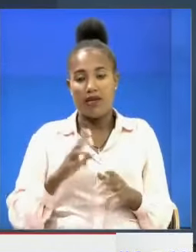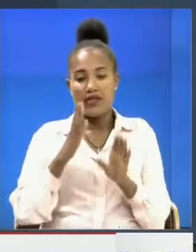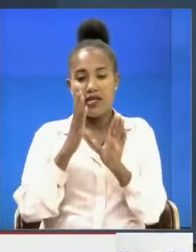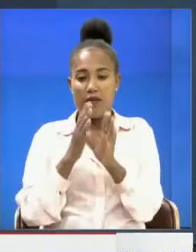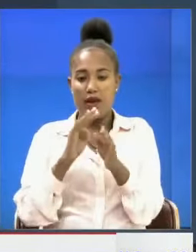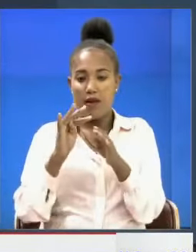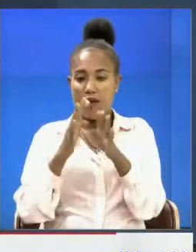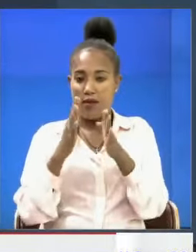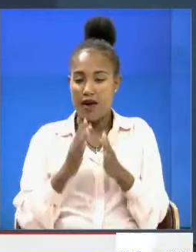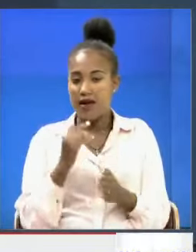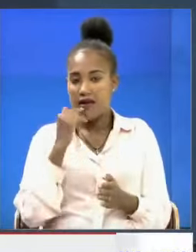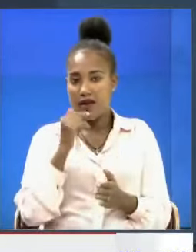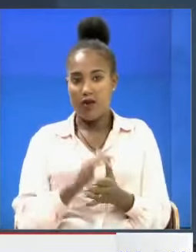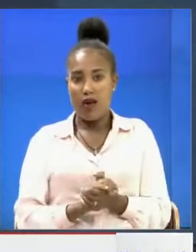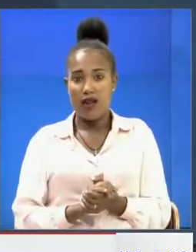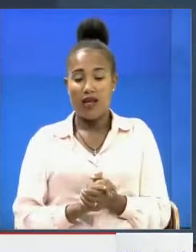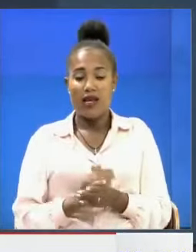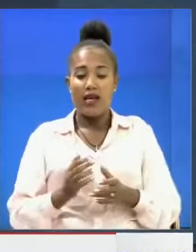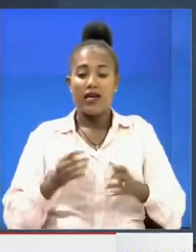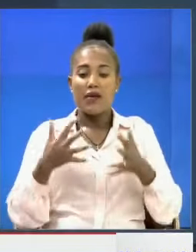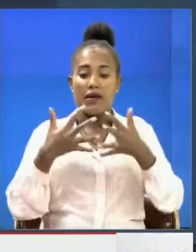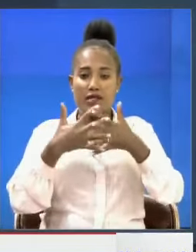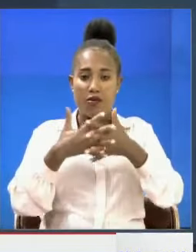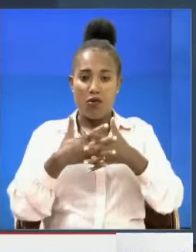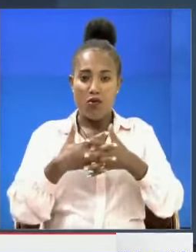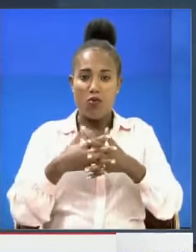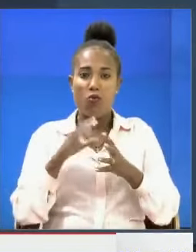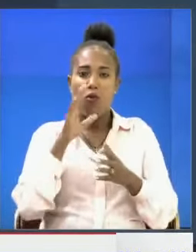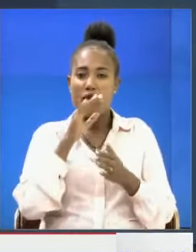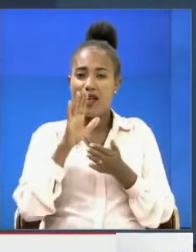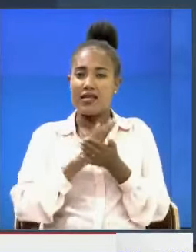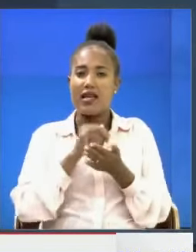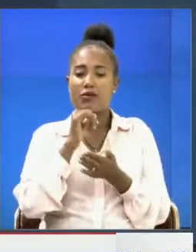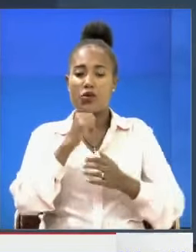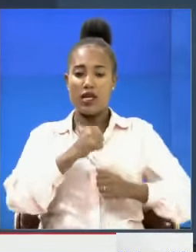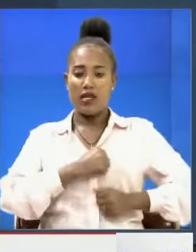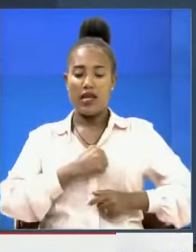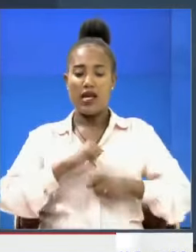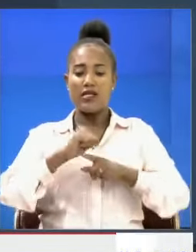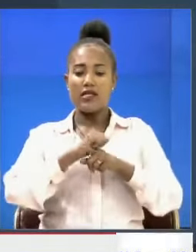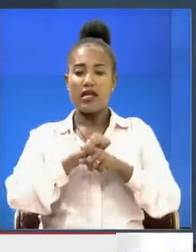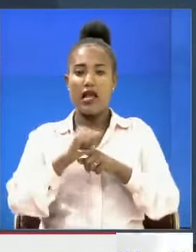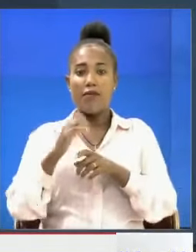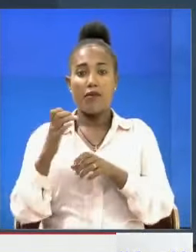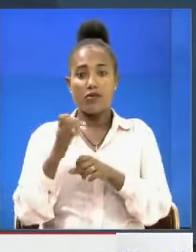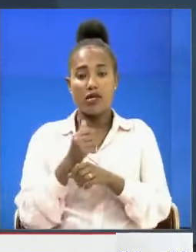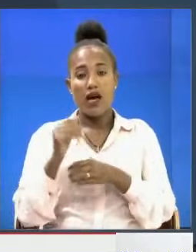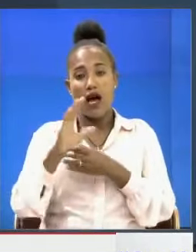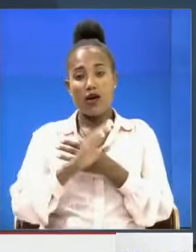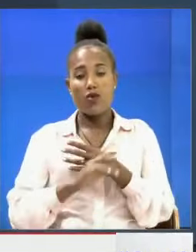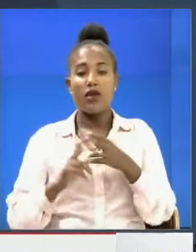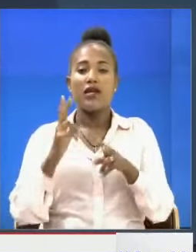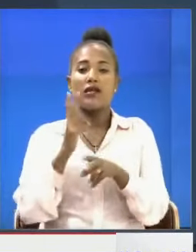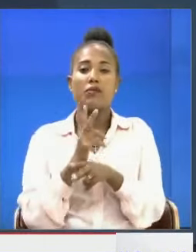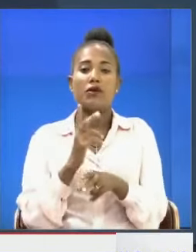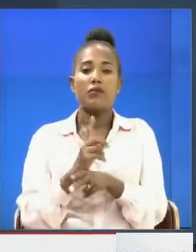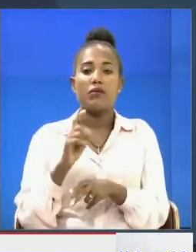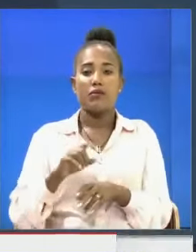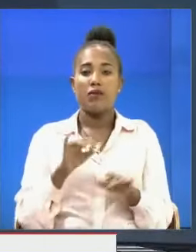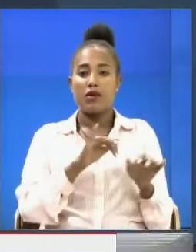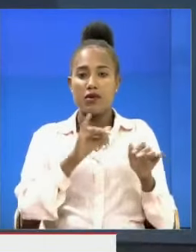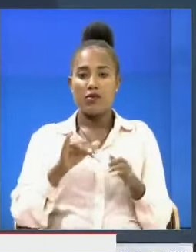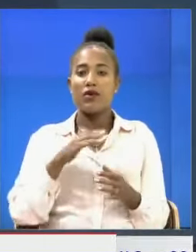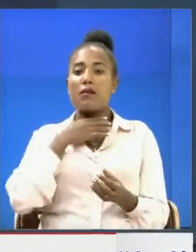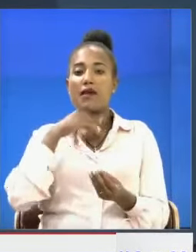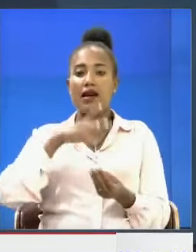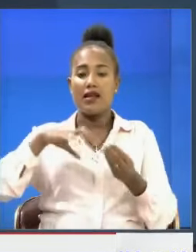ልቦና ባለሙያ ተናግረዋል። ህብረተሰቡ በወሬ ሳይረበሽ ወታደራዊ ስልጠናዎችን በመውሰድ ሀገሩን ሊጠብቅ እንደሚገባ ደግሞ